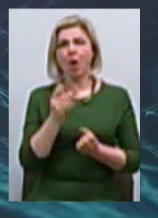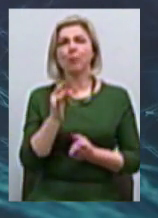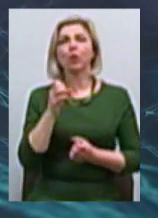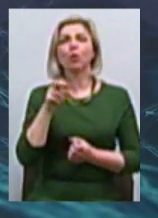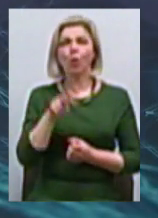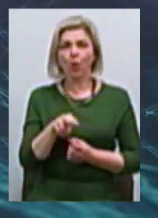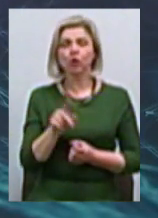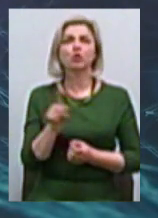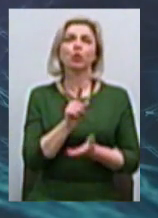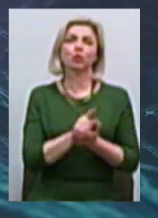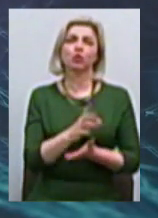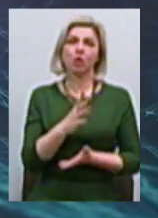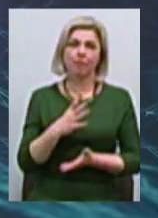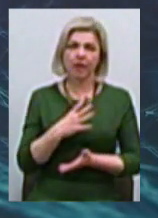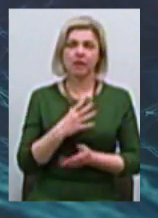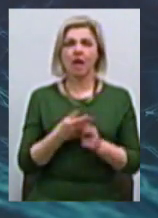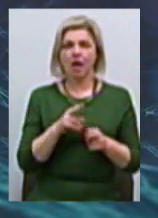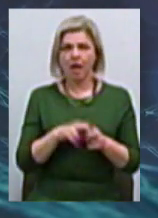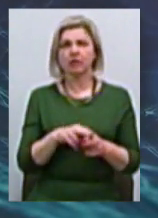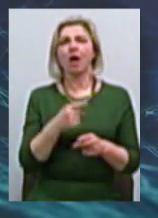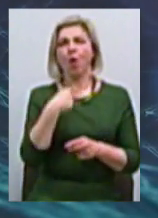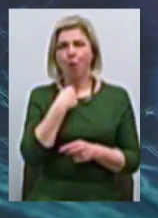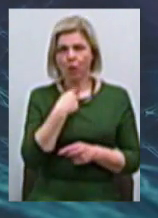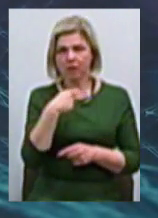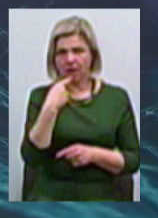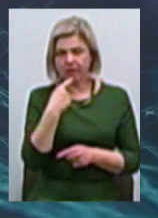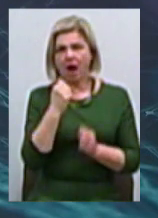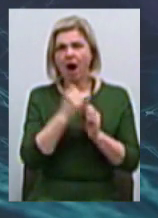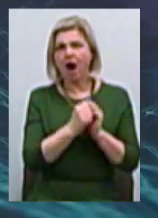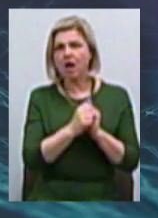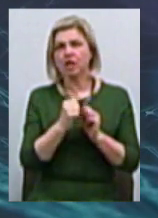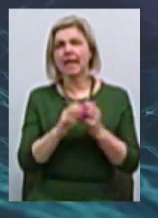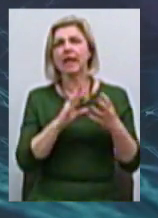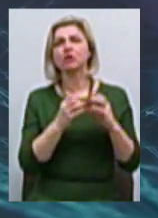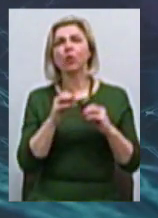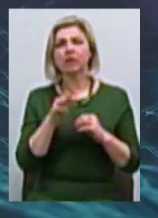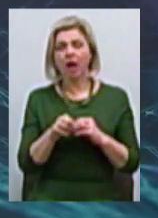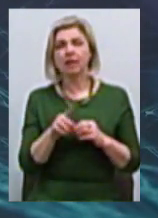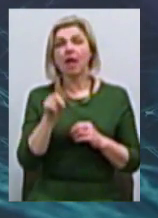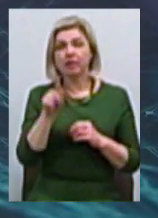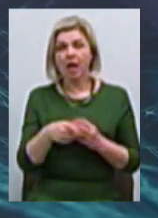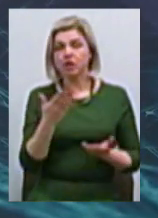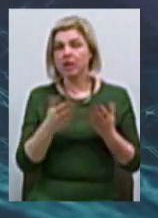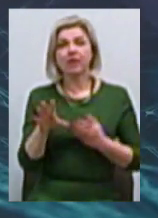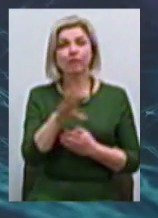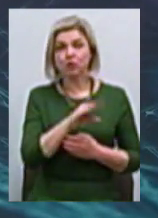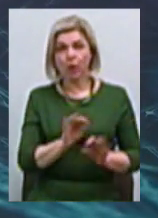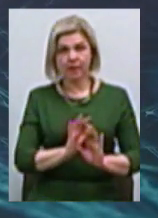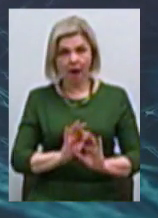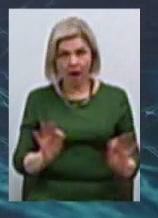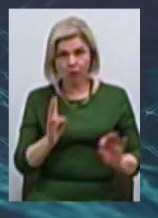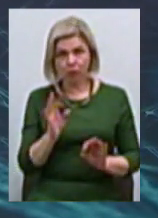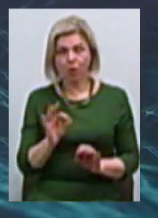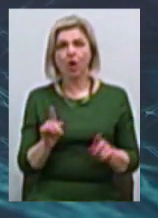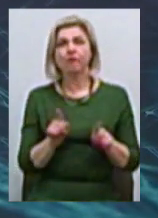что должно быть, что это произносится в голос, каждый результат и так далее. То есть даже если все идеально,